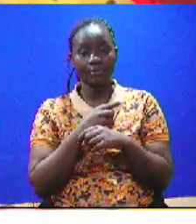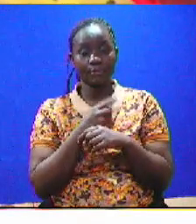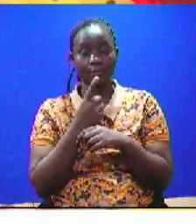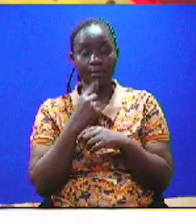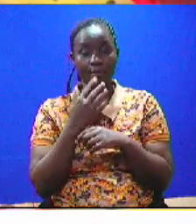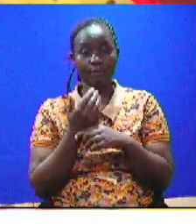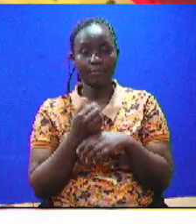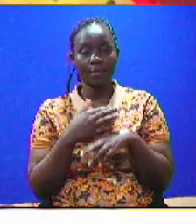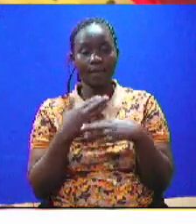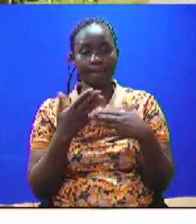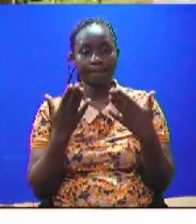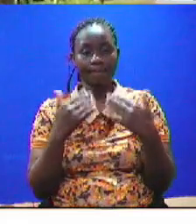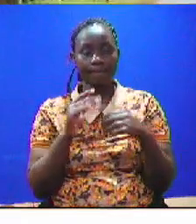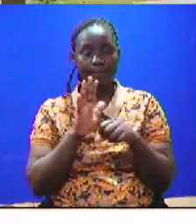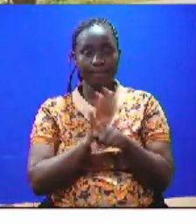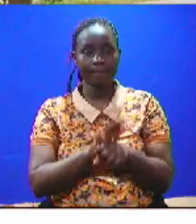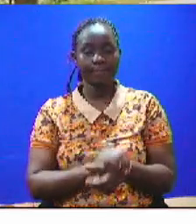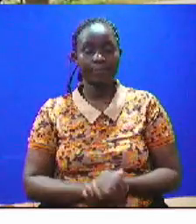sanya na mangi.